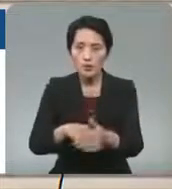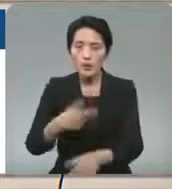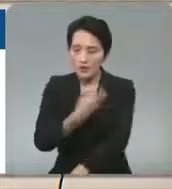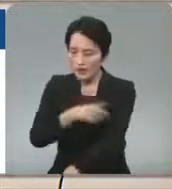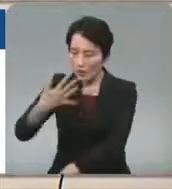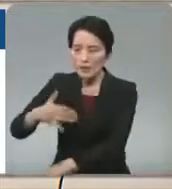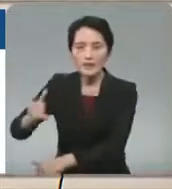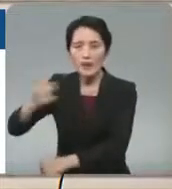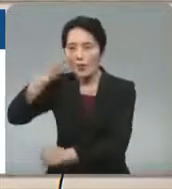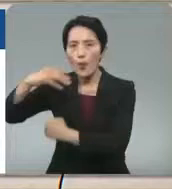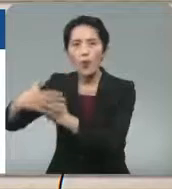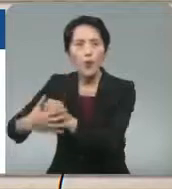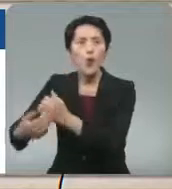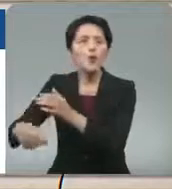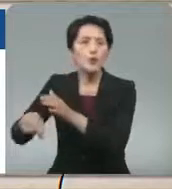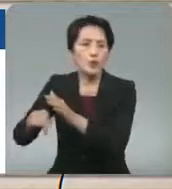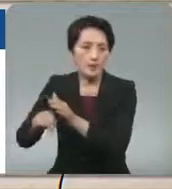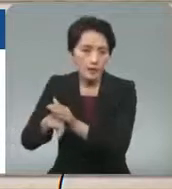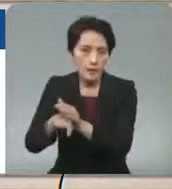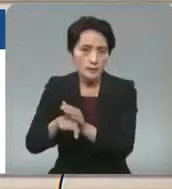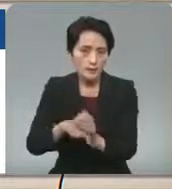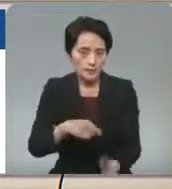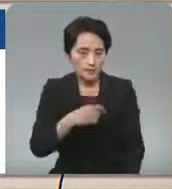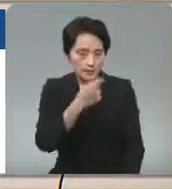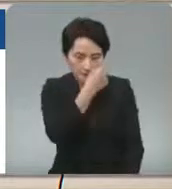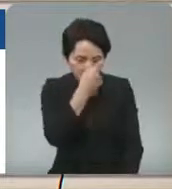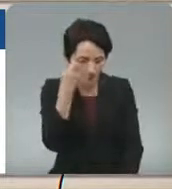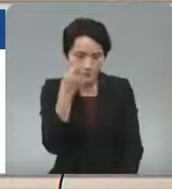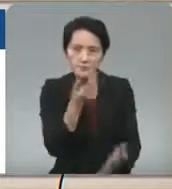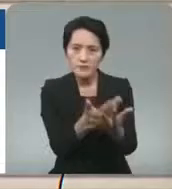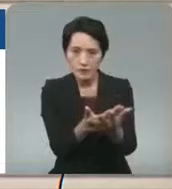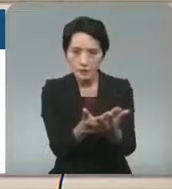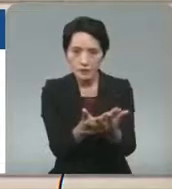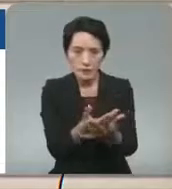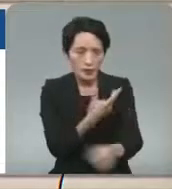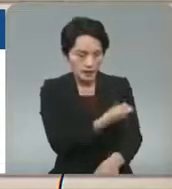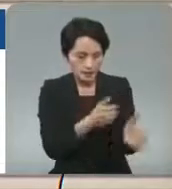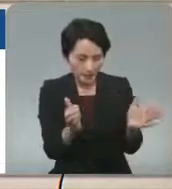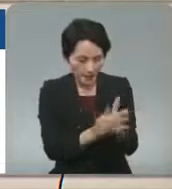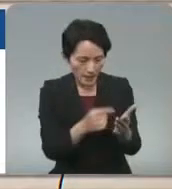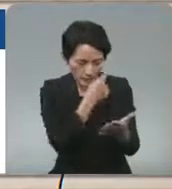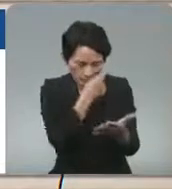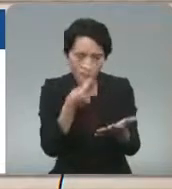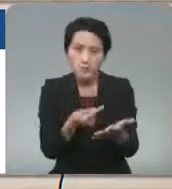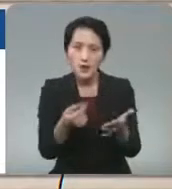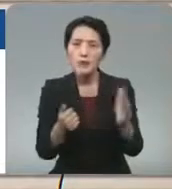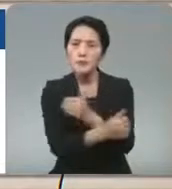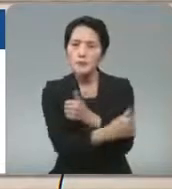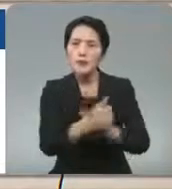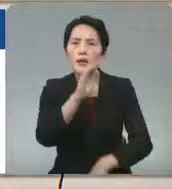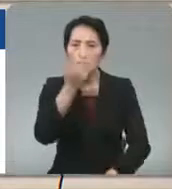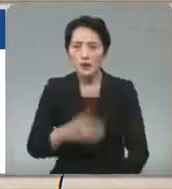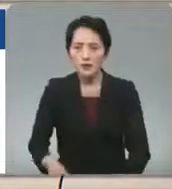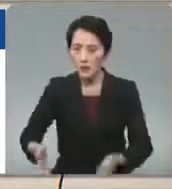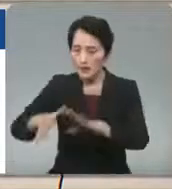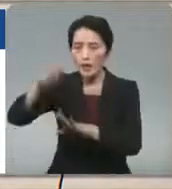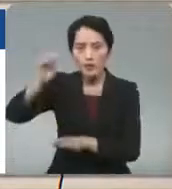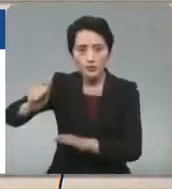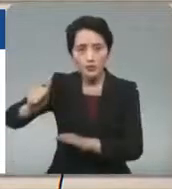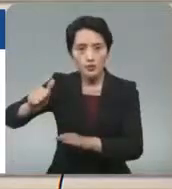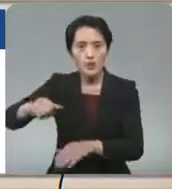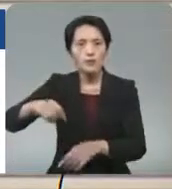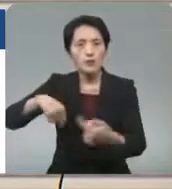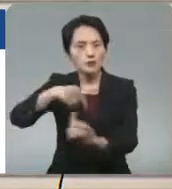mit dem ende der übergangsfrist haben ab heute nur diejenigen die einen nachweis für die vollständige impfung oder